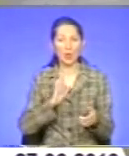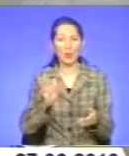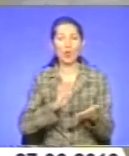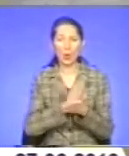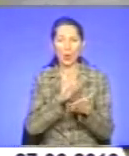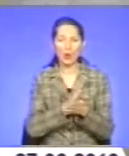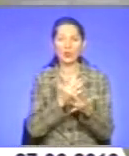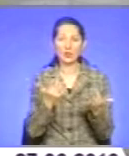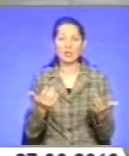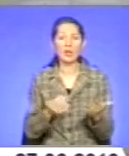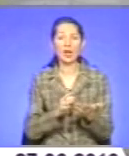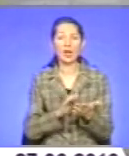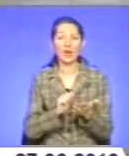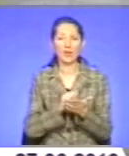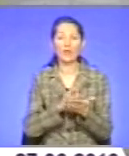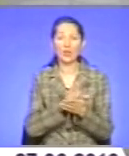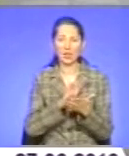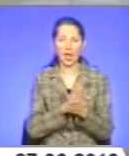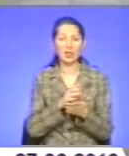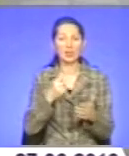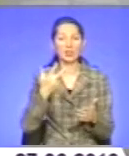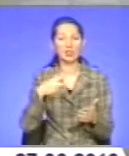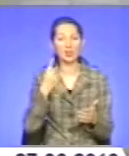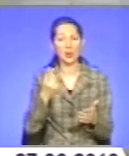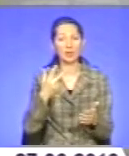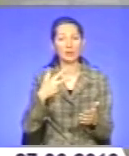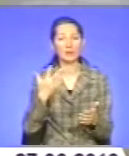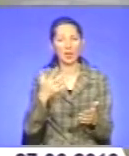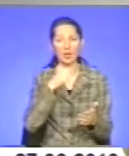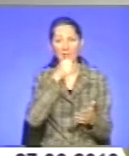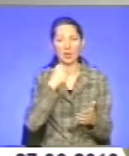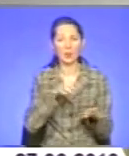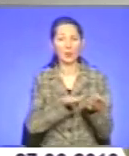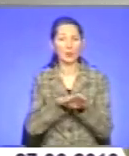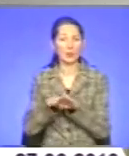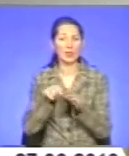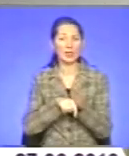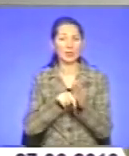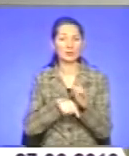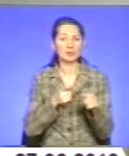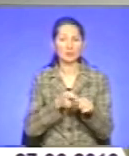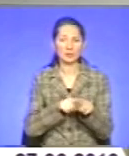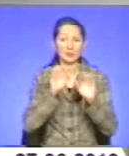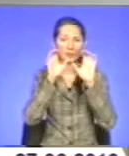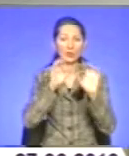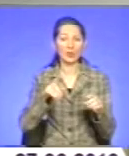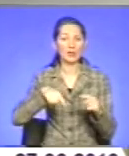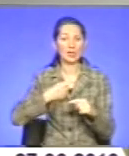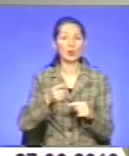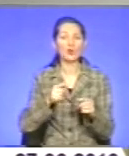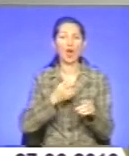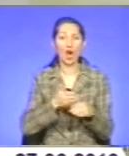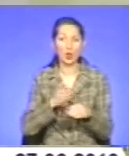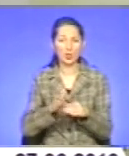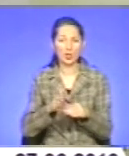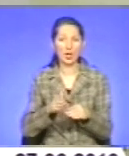роки, 21-й рік, 35-й рік, порівняні характеристики цих конституцій. У наступних розділах представлені конституційні акти